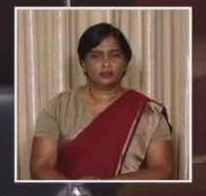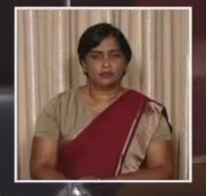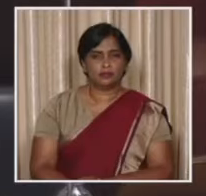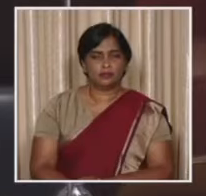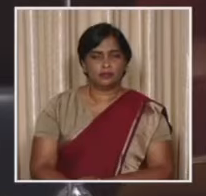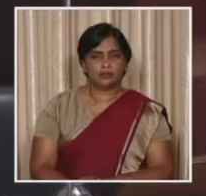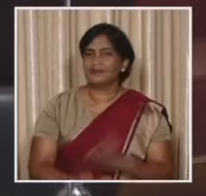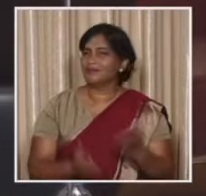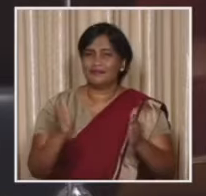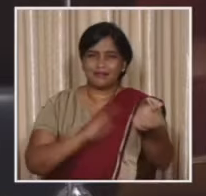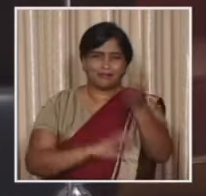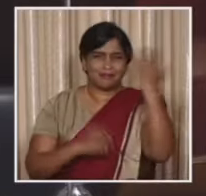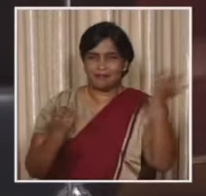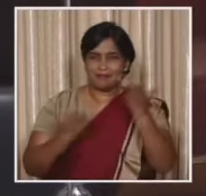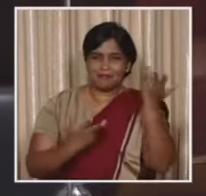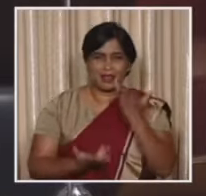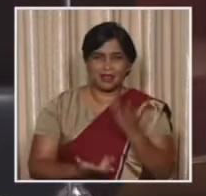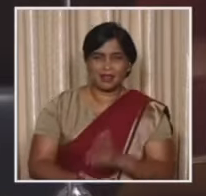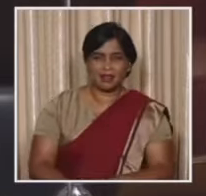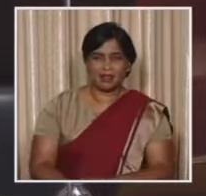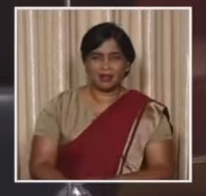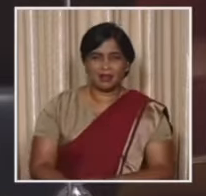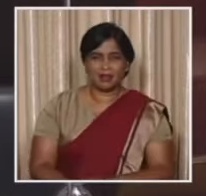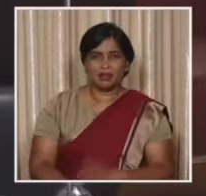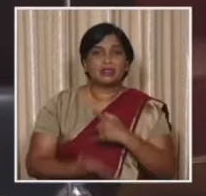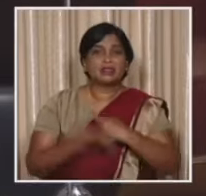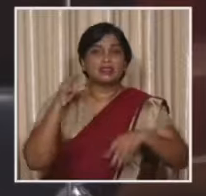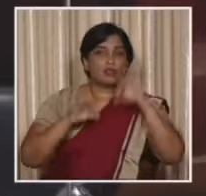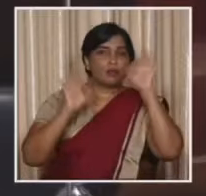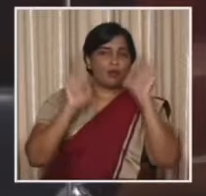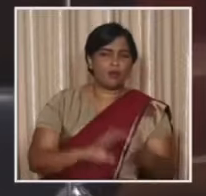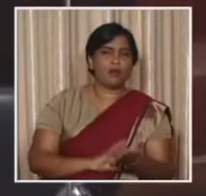යන්න බෑ. යන්න ඒකනේ ඡන්ද තියෙන්නේ නැත්තේ.